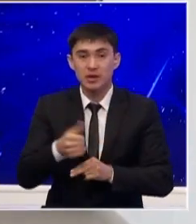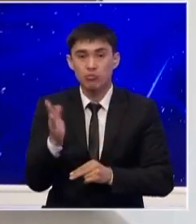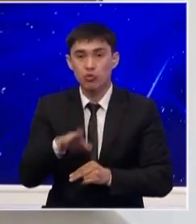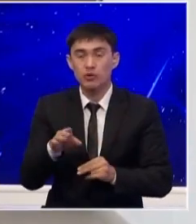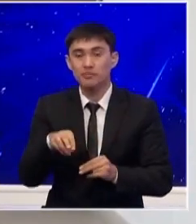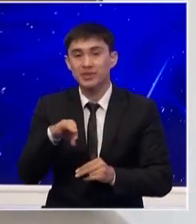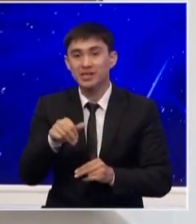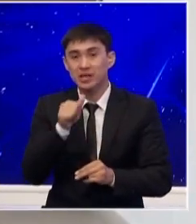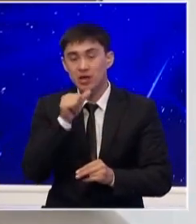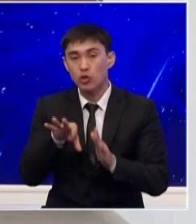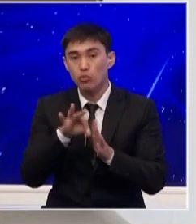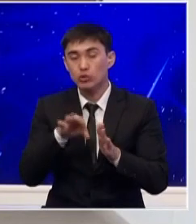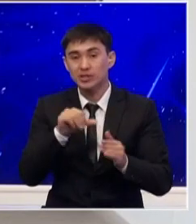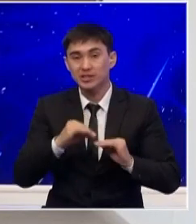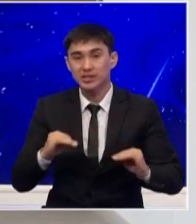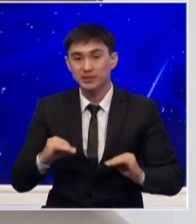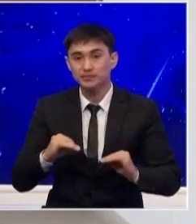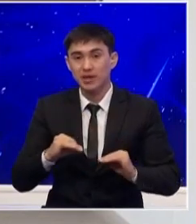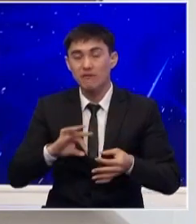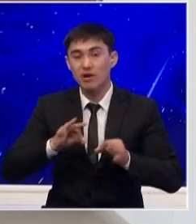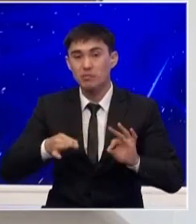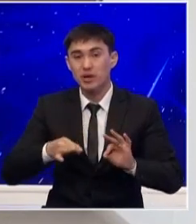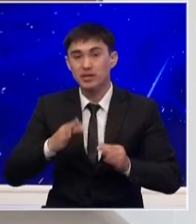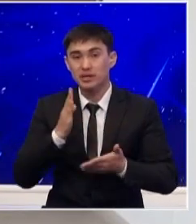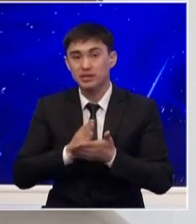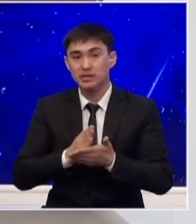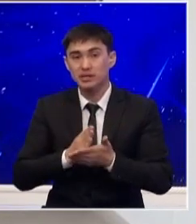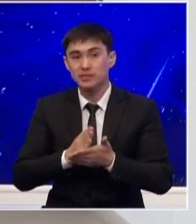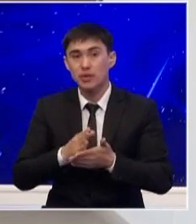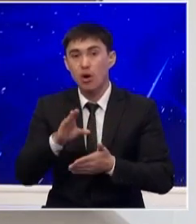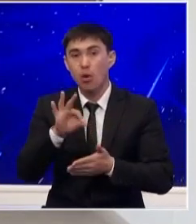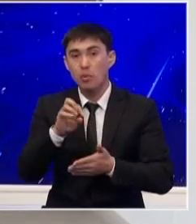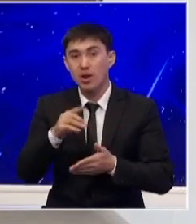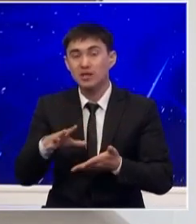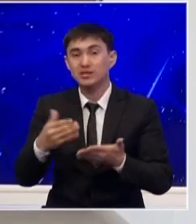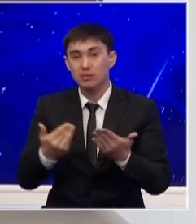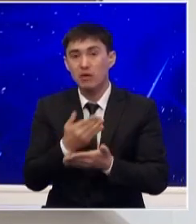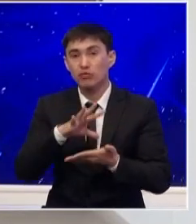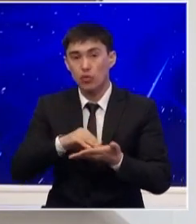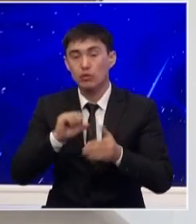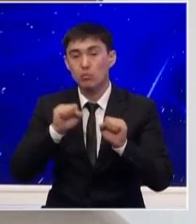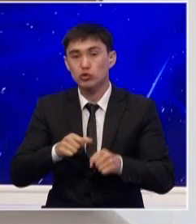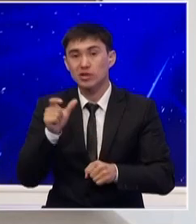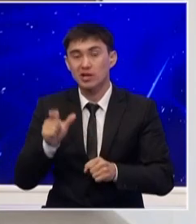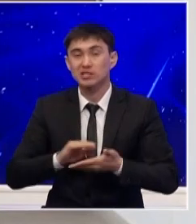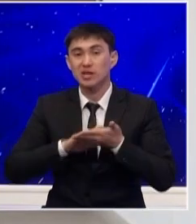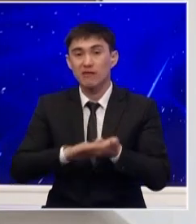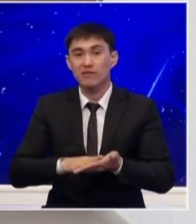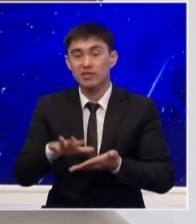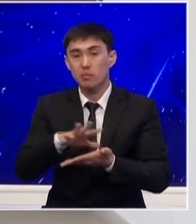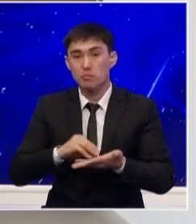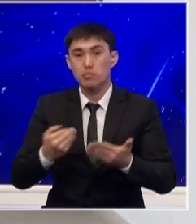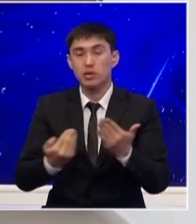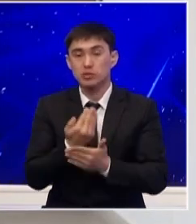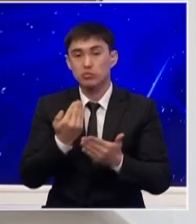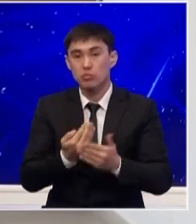будем тестировать отобранных участников. В олимпиаде предусмотрена апелляция. Каждый ученик имеет право подать заявление на